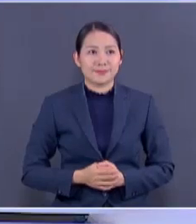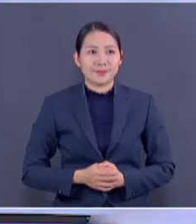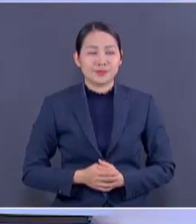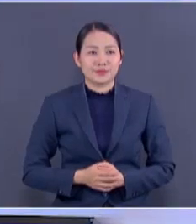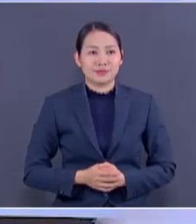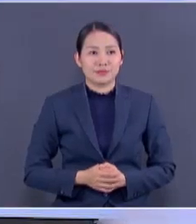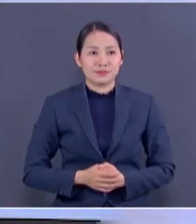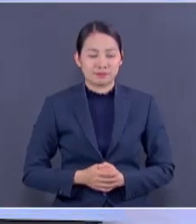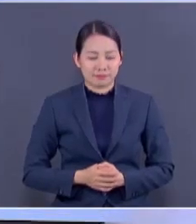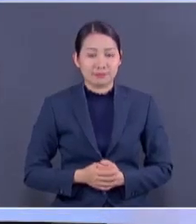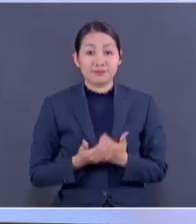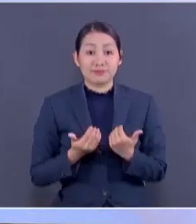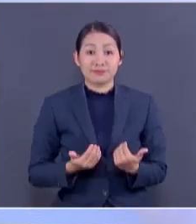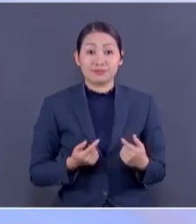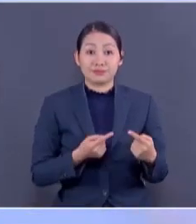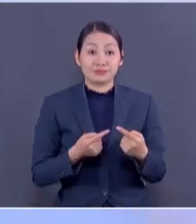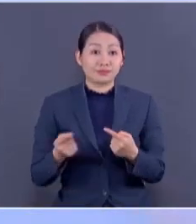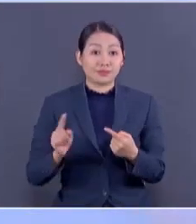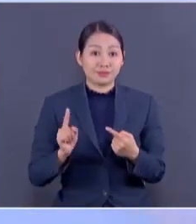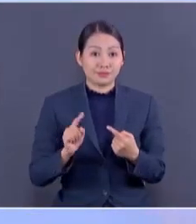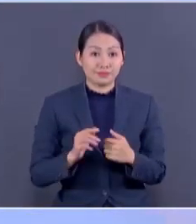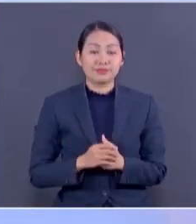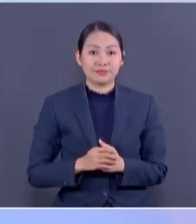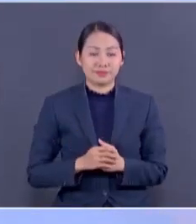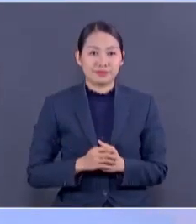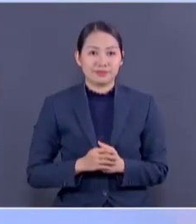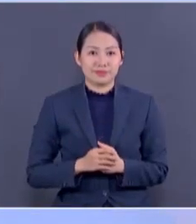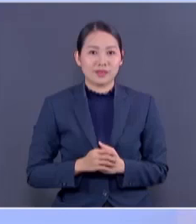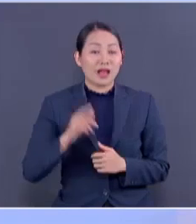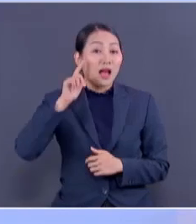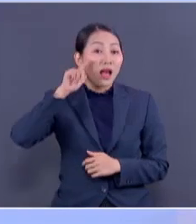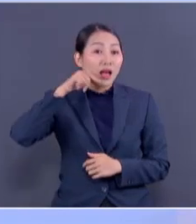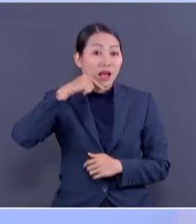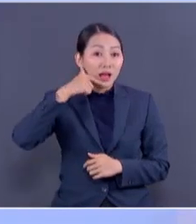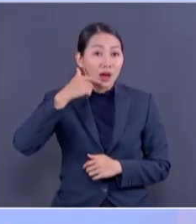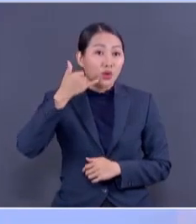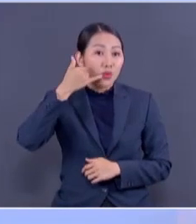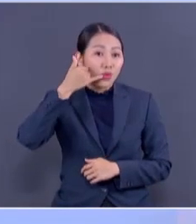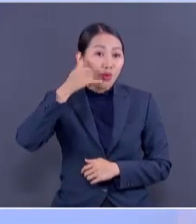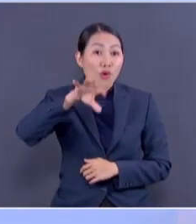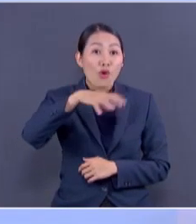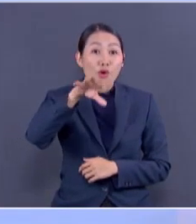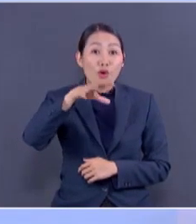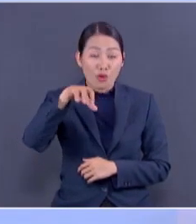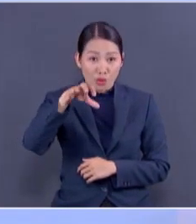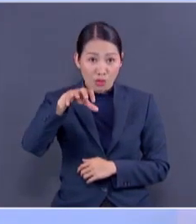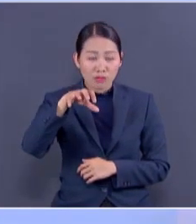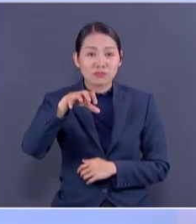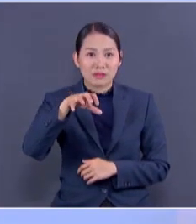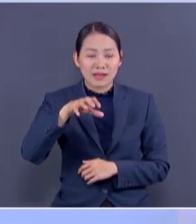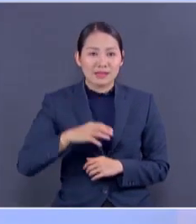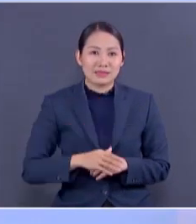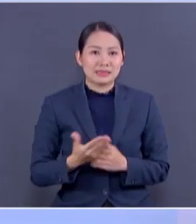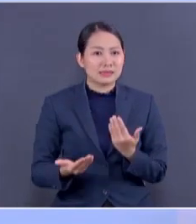ไปดูเรื่องของ call center นะครับแล้วก็บัญชีม้าที่ทำให้เกิดความเสียหายที่เกิดขึ้นล่าสุดครับตำรวจสภ.บางแก้วออกหมายจับ5บั